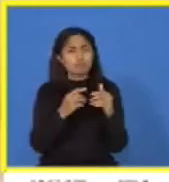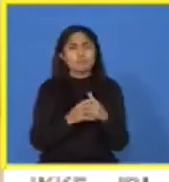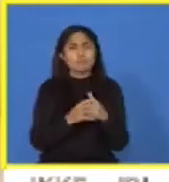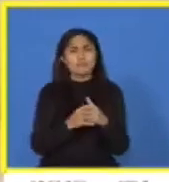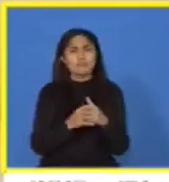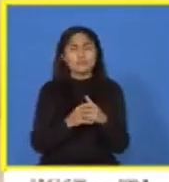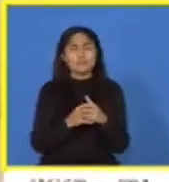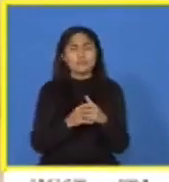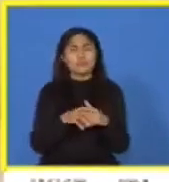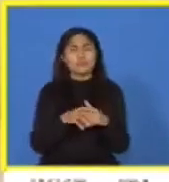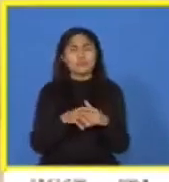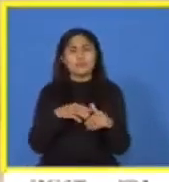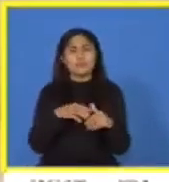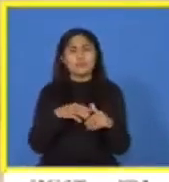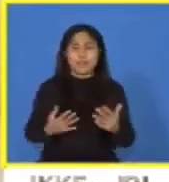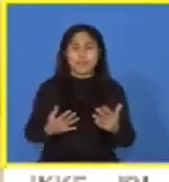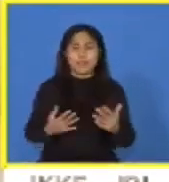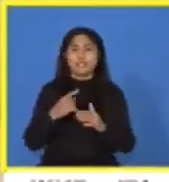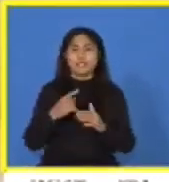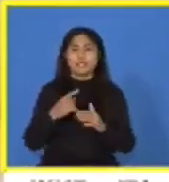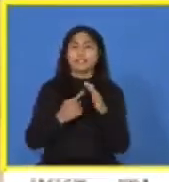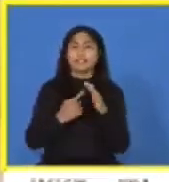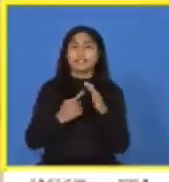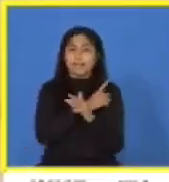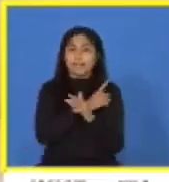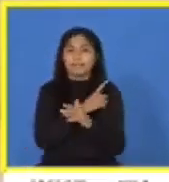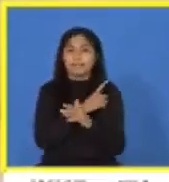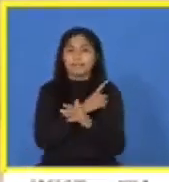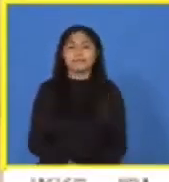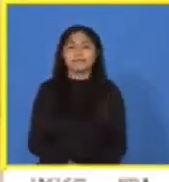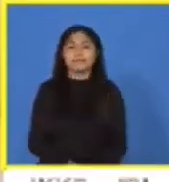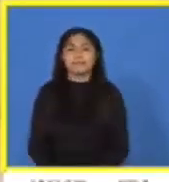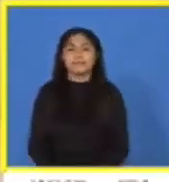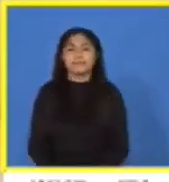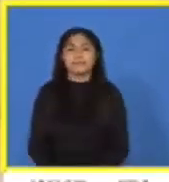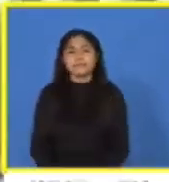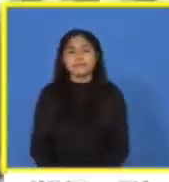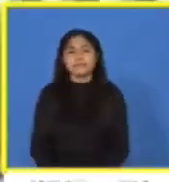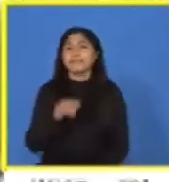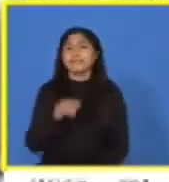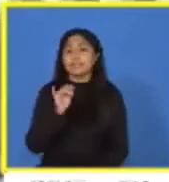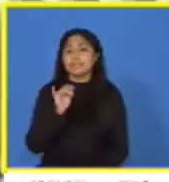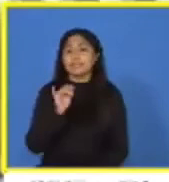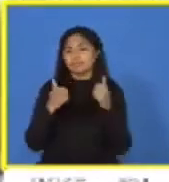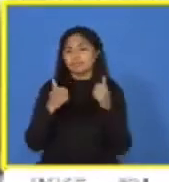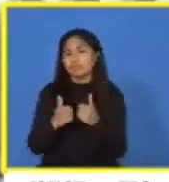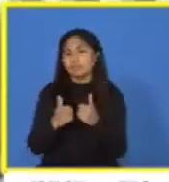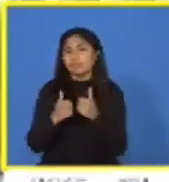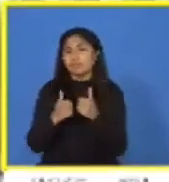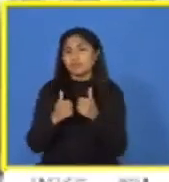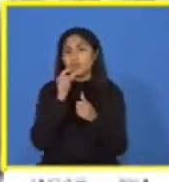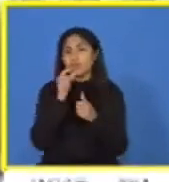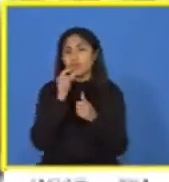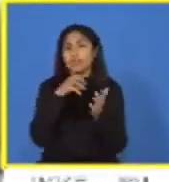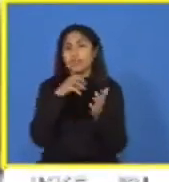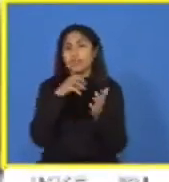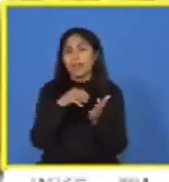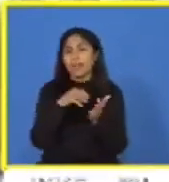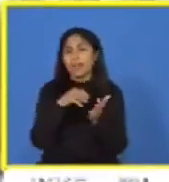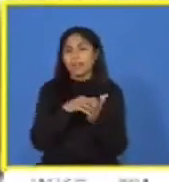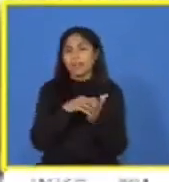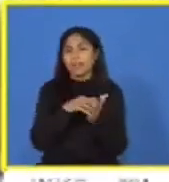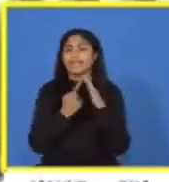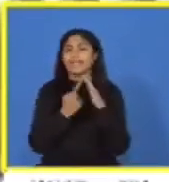biarkanlah masyarakat isolasi secara mandiri di rumah? Ya, baik. Untuk tempat isolasi